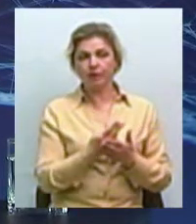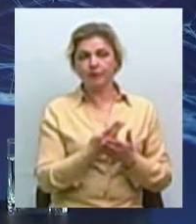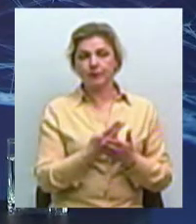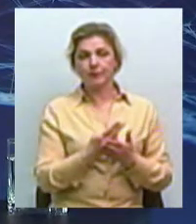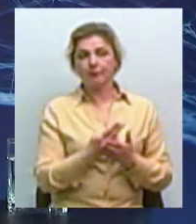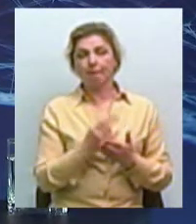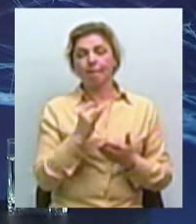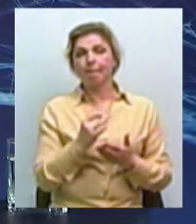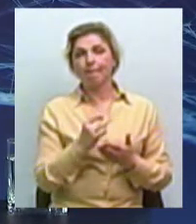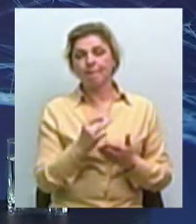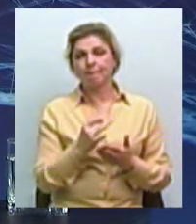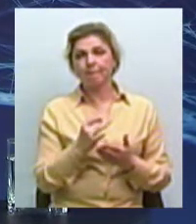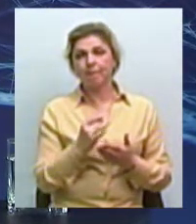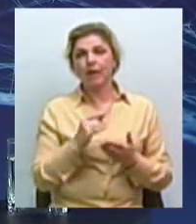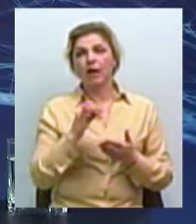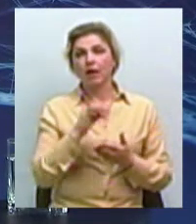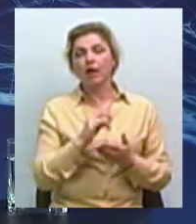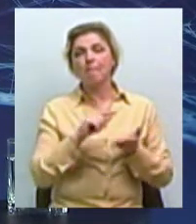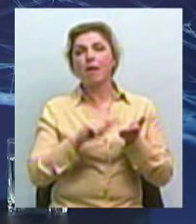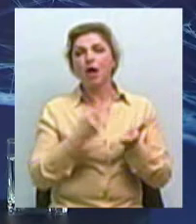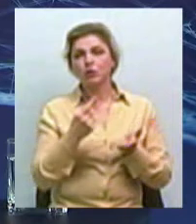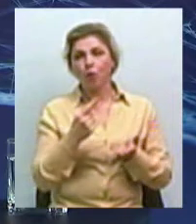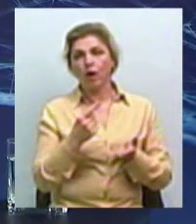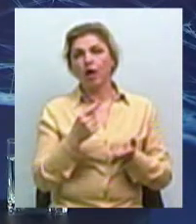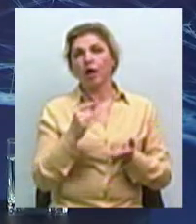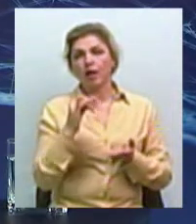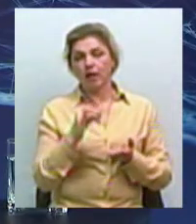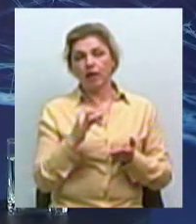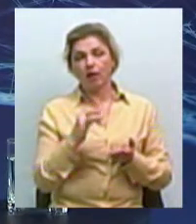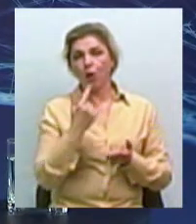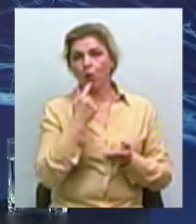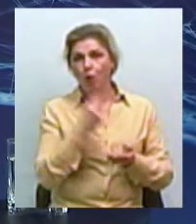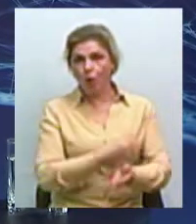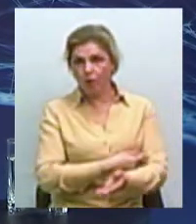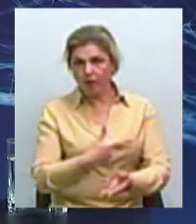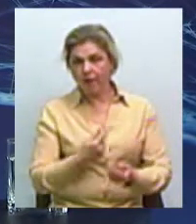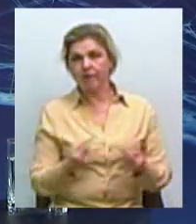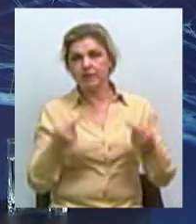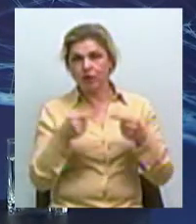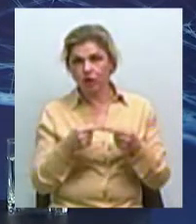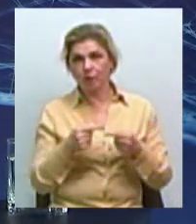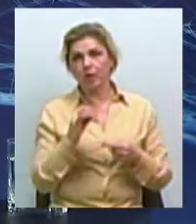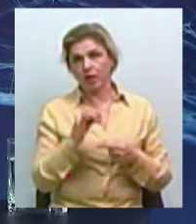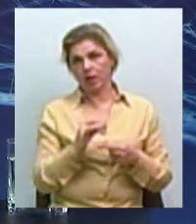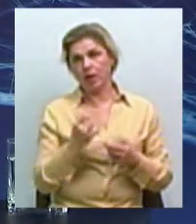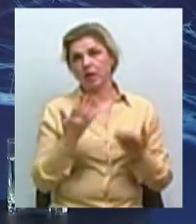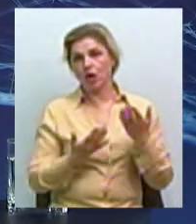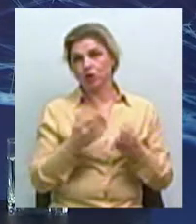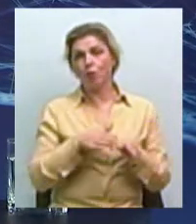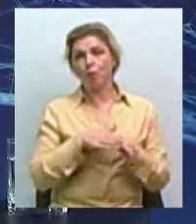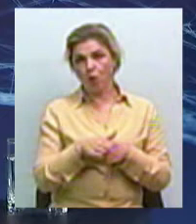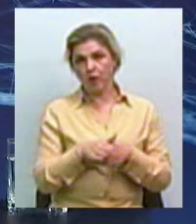беремо звідти мазочки, посіємо їх, беремо кров, визначаємо. І ось, якщо